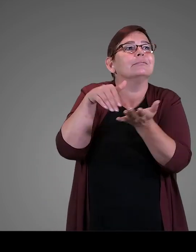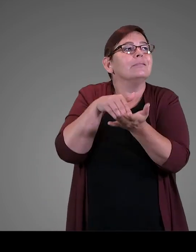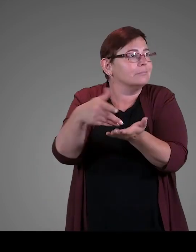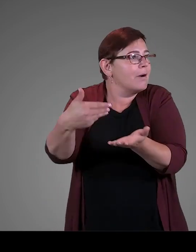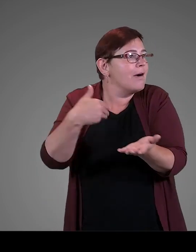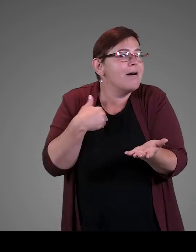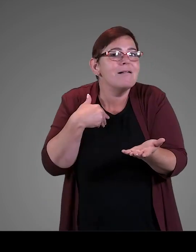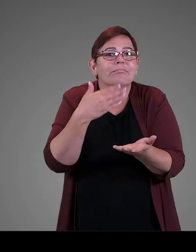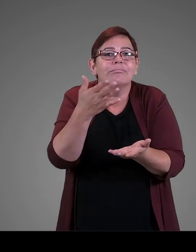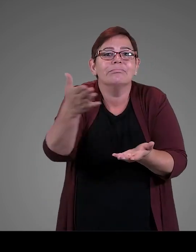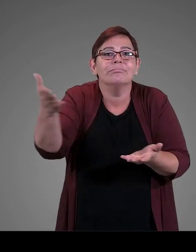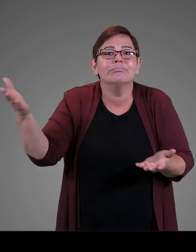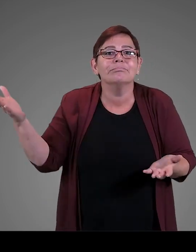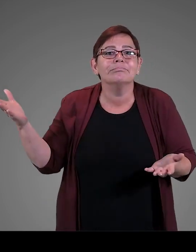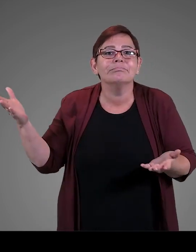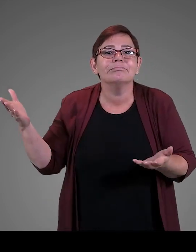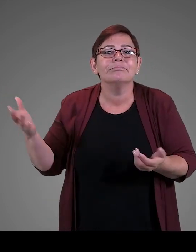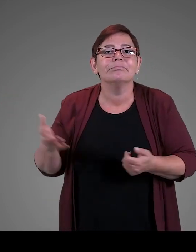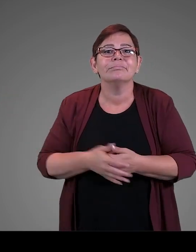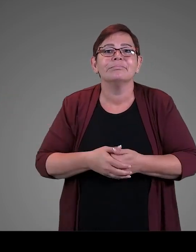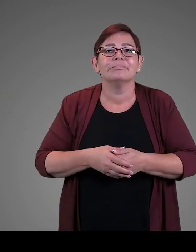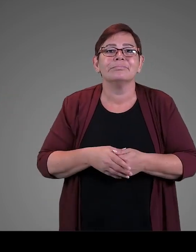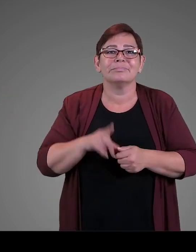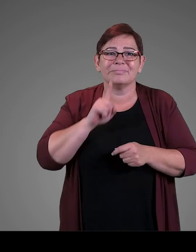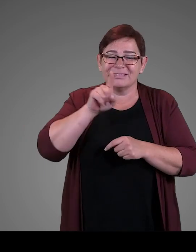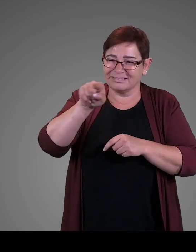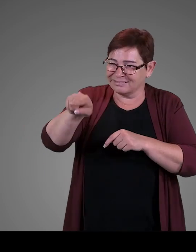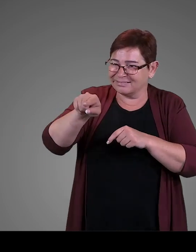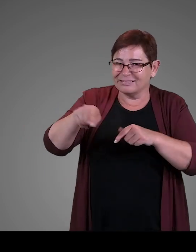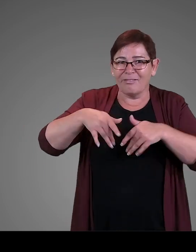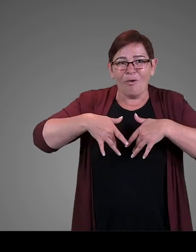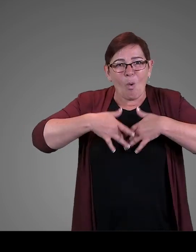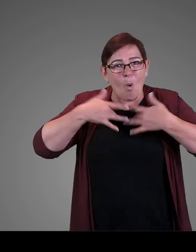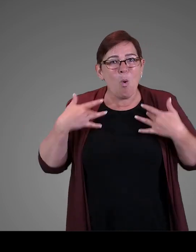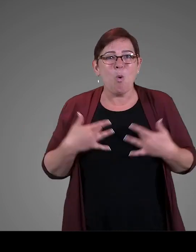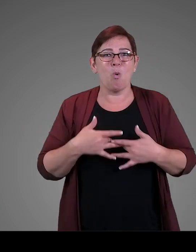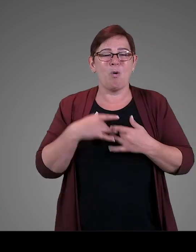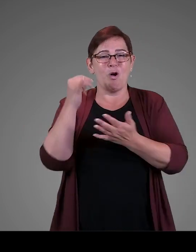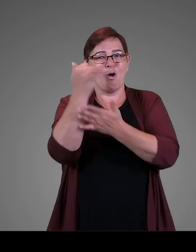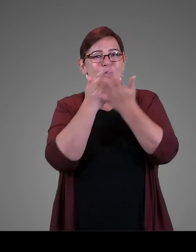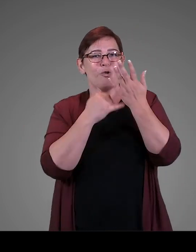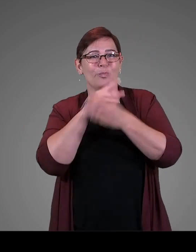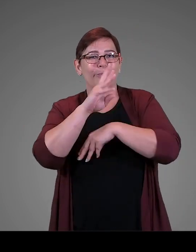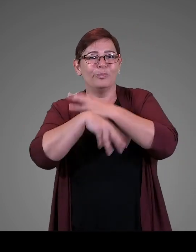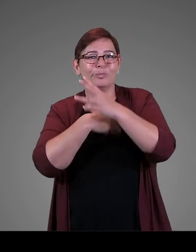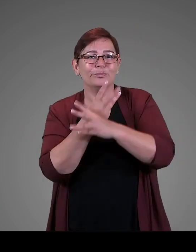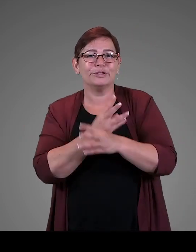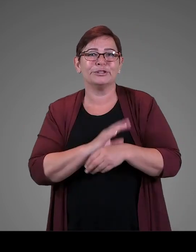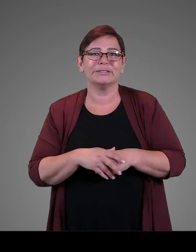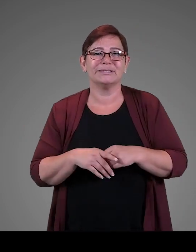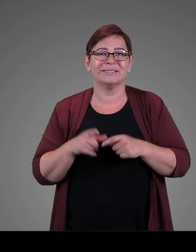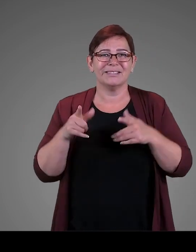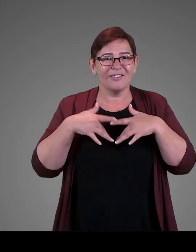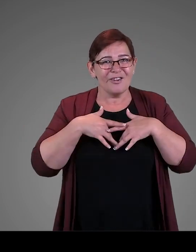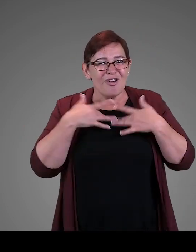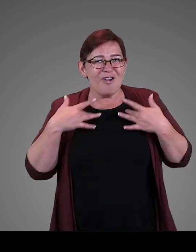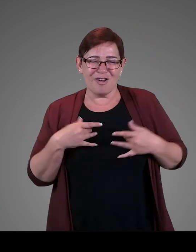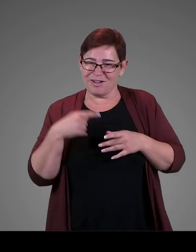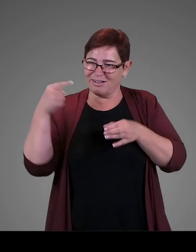existent. Puis c'est le cœur du monde artistique. Tu sais, le cœur dans le